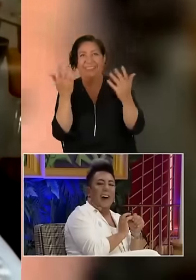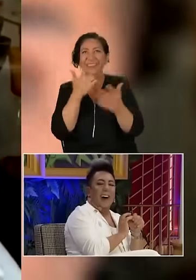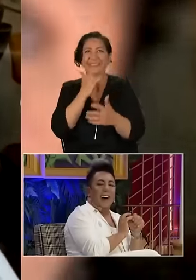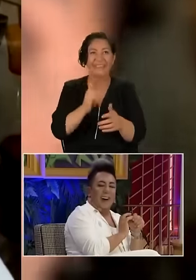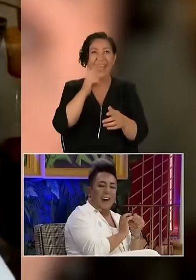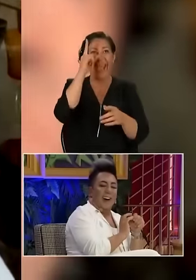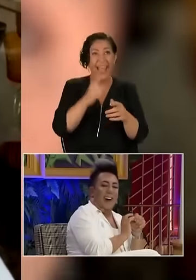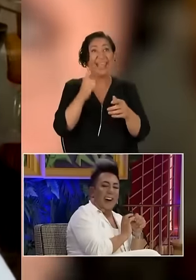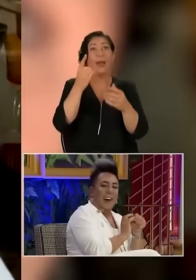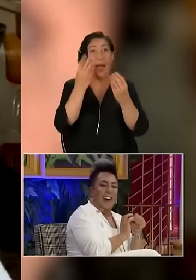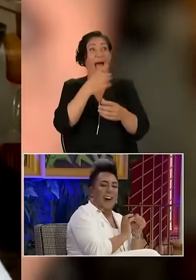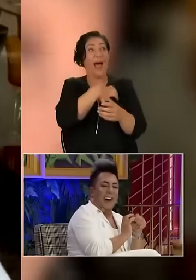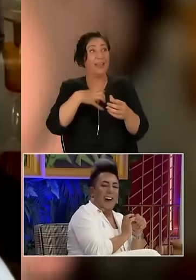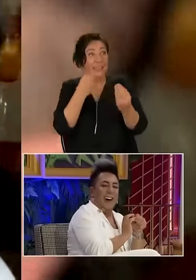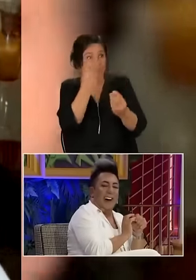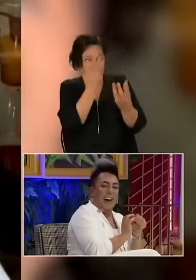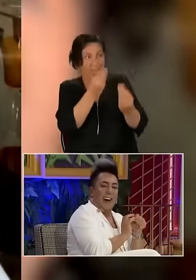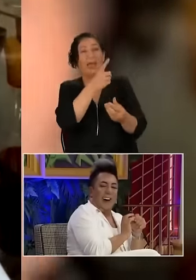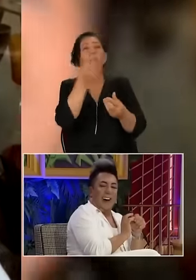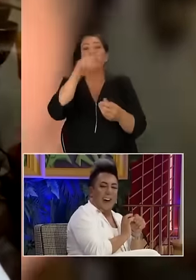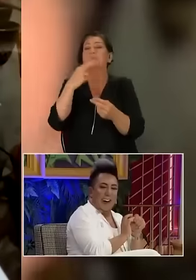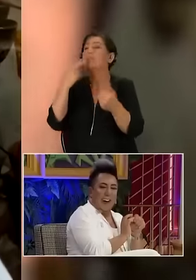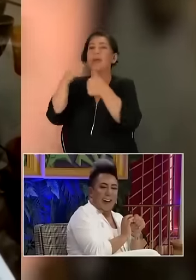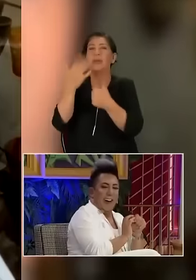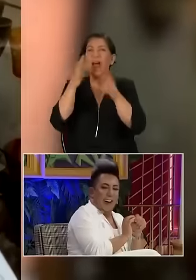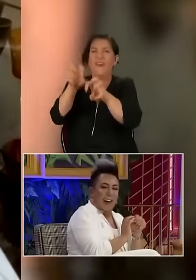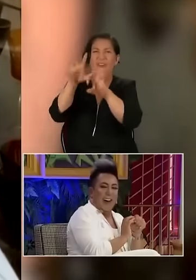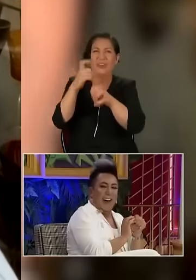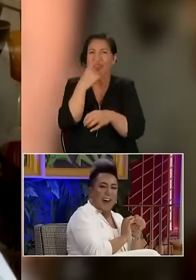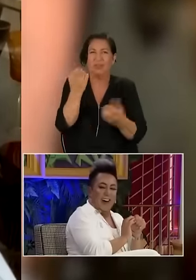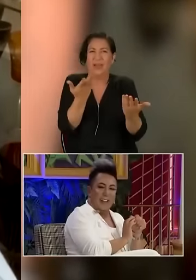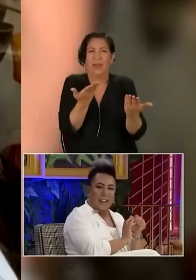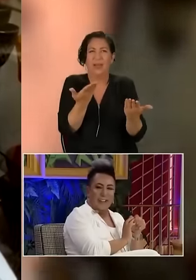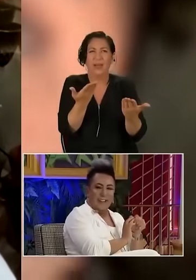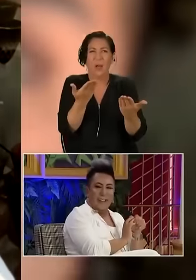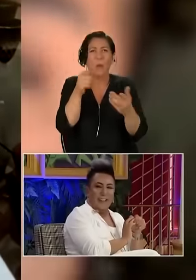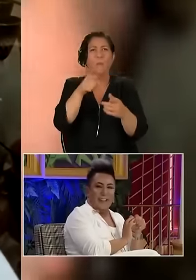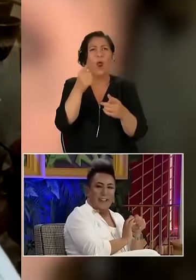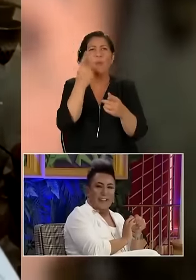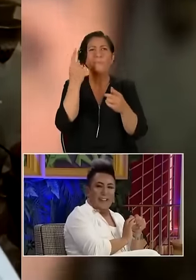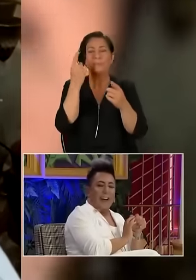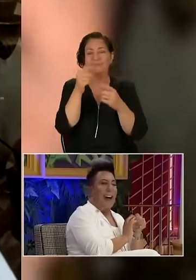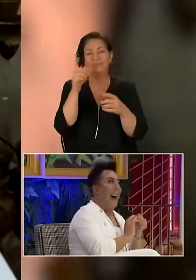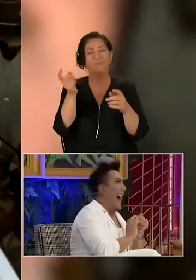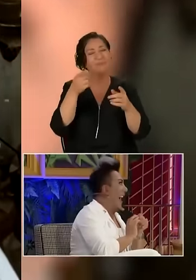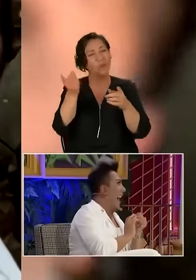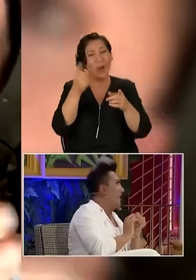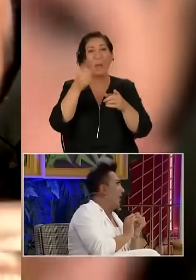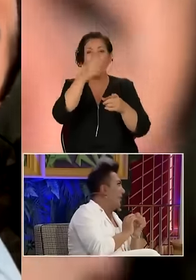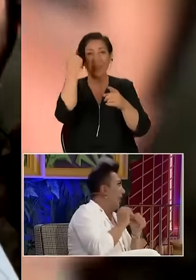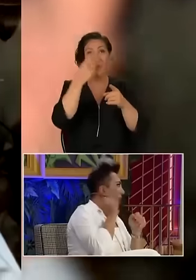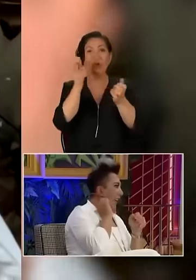olsan seni alırdı anası. Adam evlenmiş gitmiş, ne taciz ediyorsun? Böyle motorlar, böyle şerefsizler